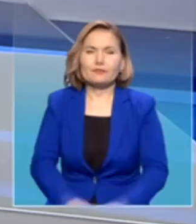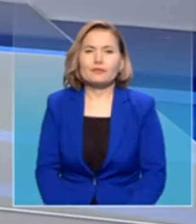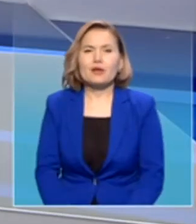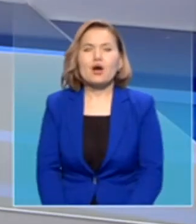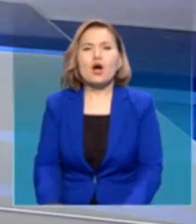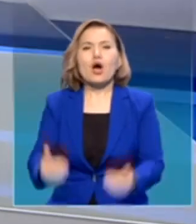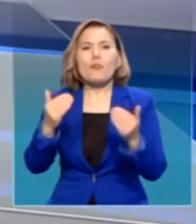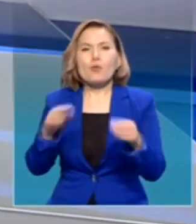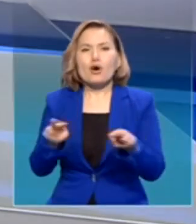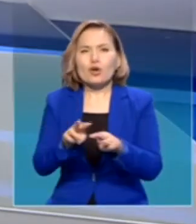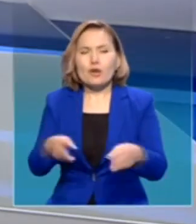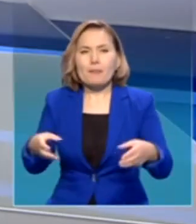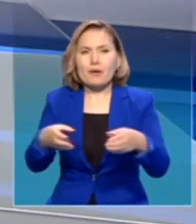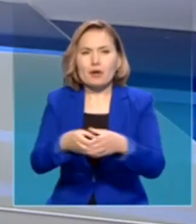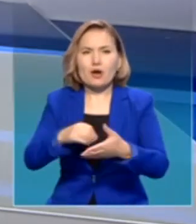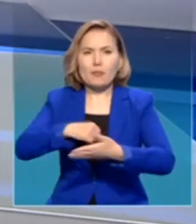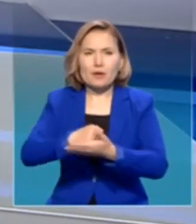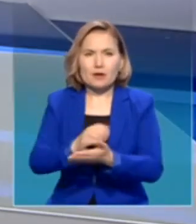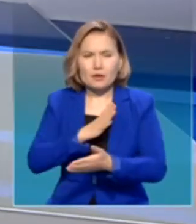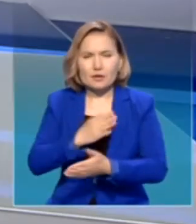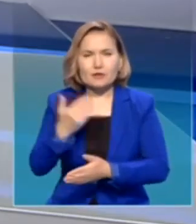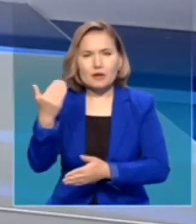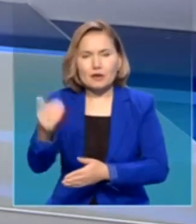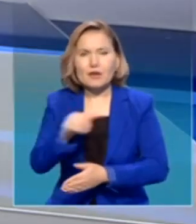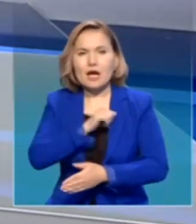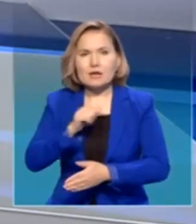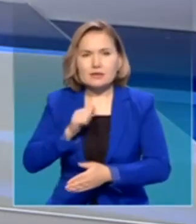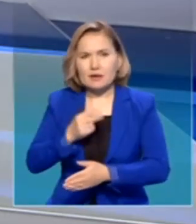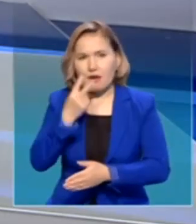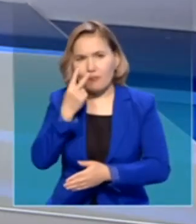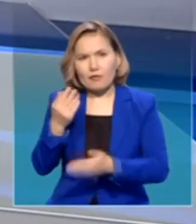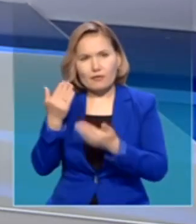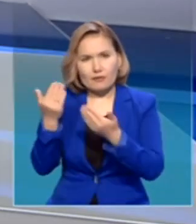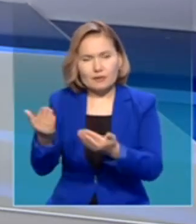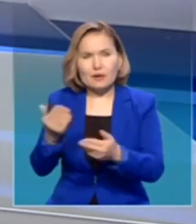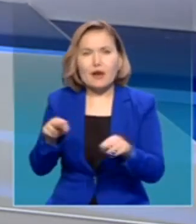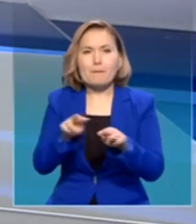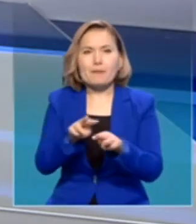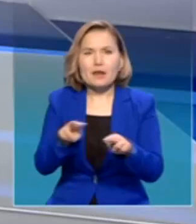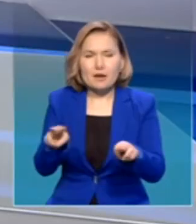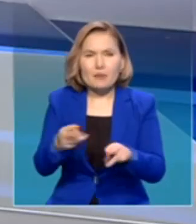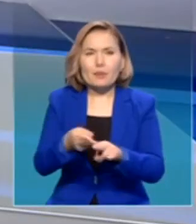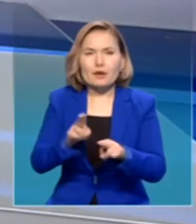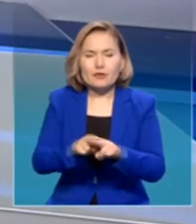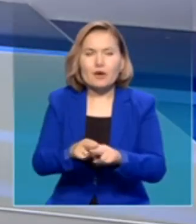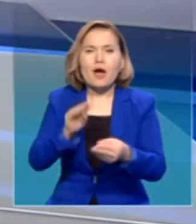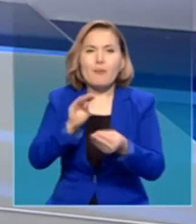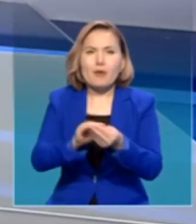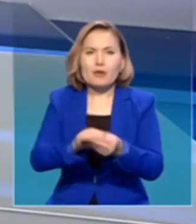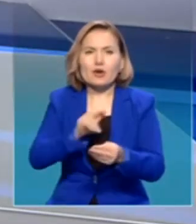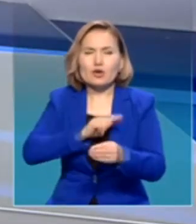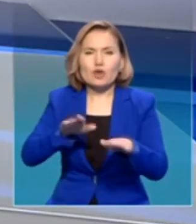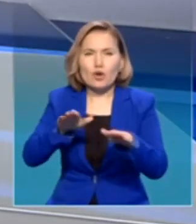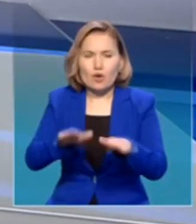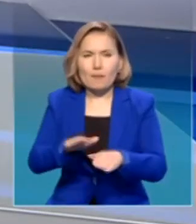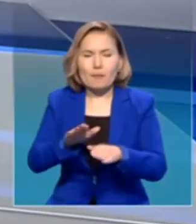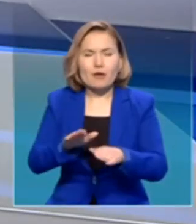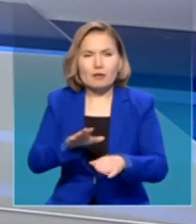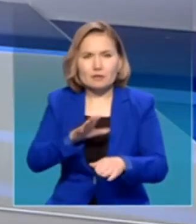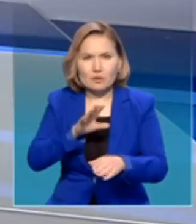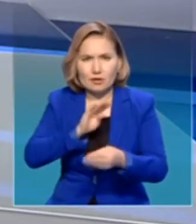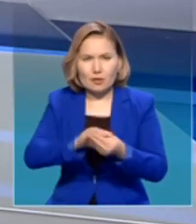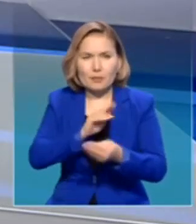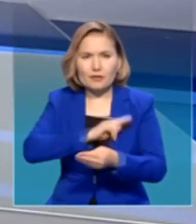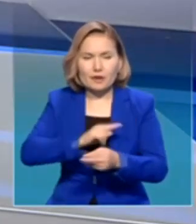Сонымен бүгін үкіметтің құрамы бекітілді. Өздеріңіз көріп тұрғандай, министрлердің басым көпшілігі өз орнын сақтап қалды.